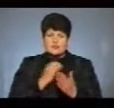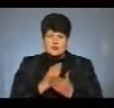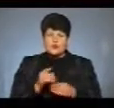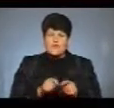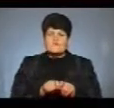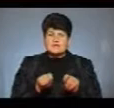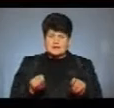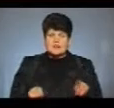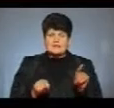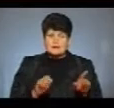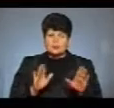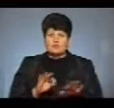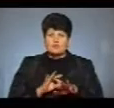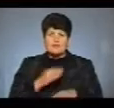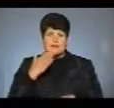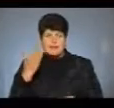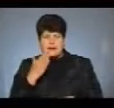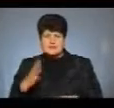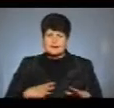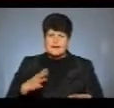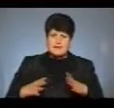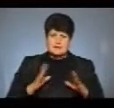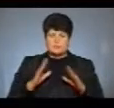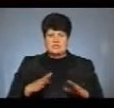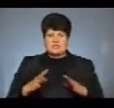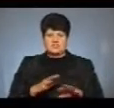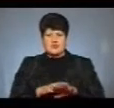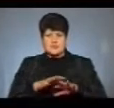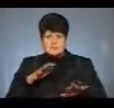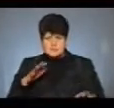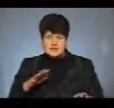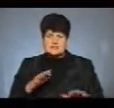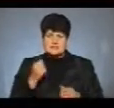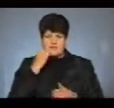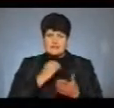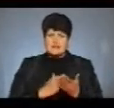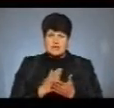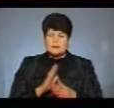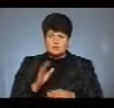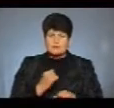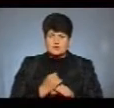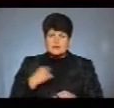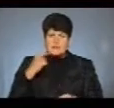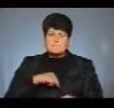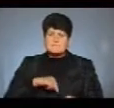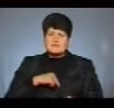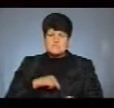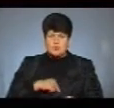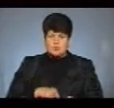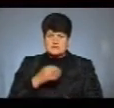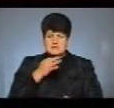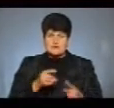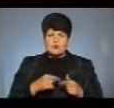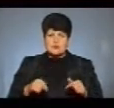Злуки. Там проводитимуть лекції та тренінги, діятиме тренажерний зал. З ветеранами працюватиме психолог, повідомив організатор